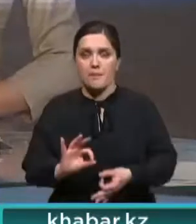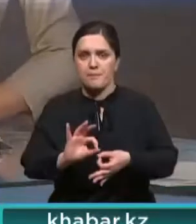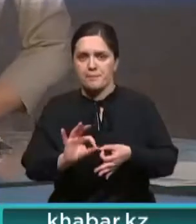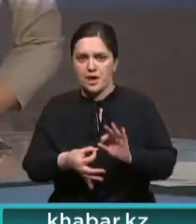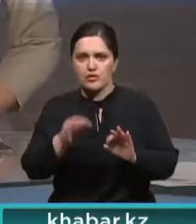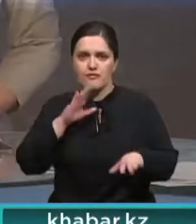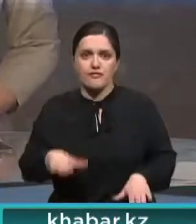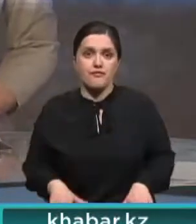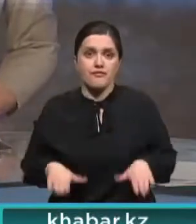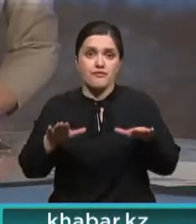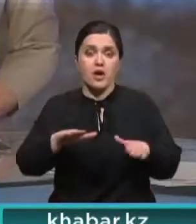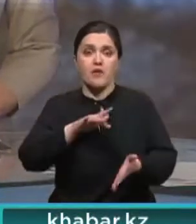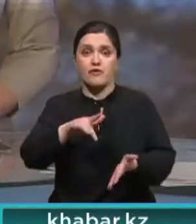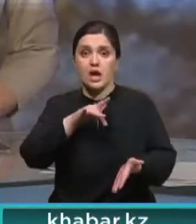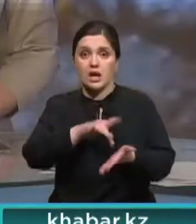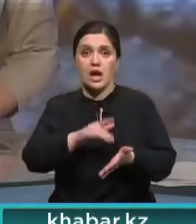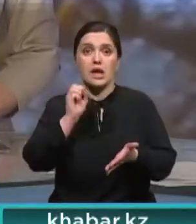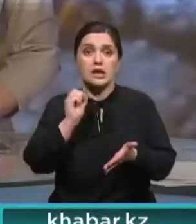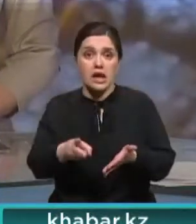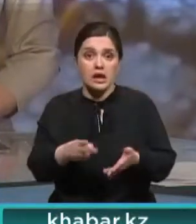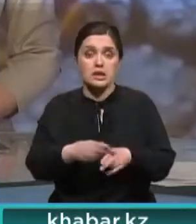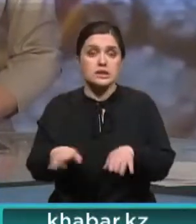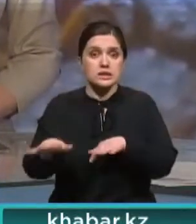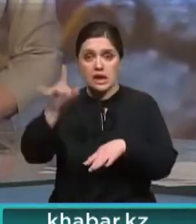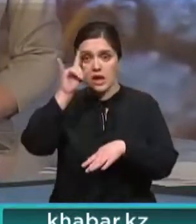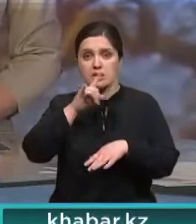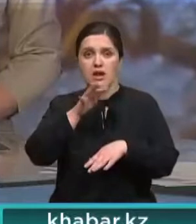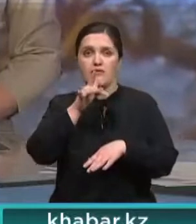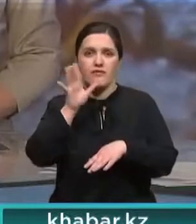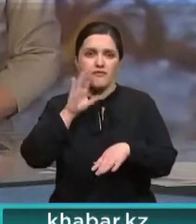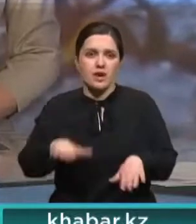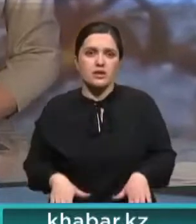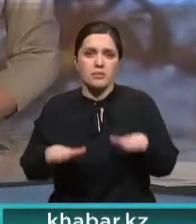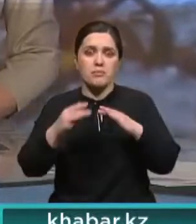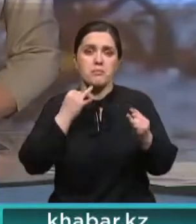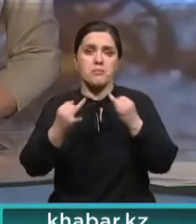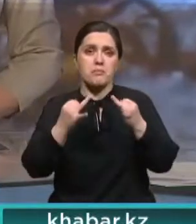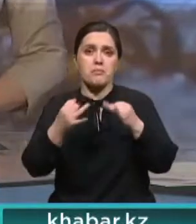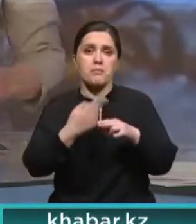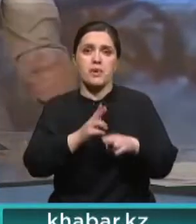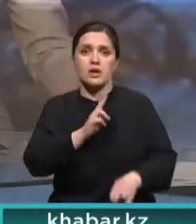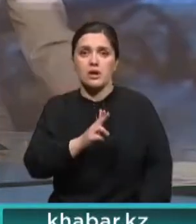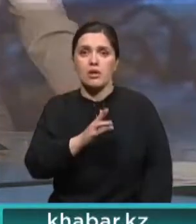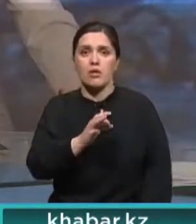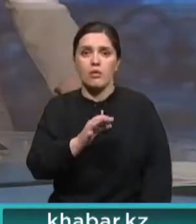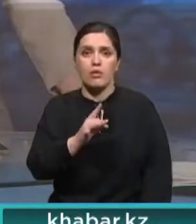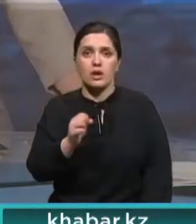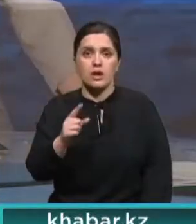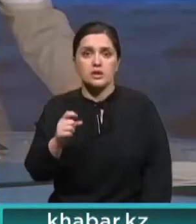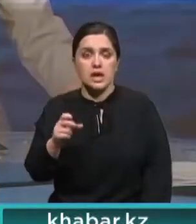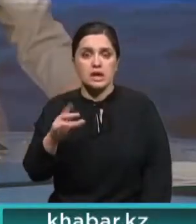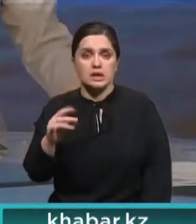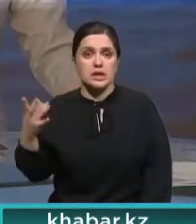Подробнее о паводковой ситуации в регионах и о том, как действовать казахстанцам во время половодья, мы поговорим с Кахарманом Оразалиным,